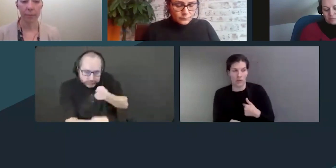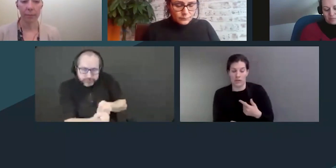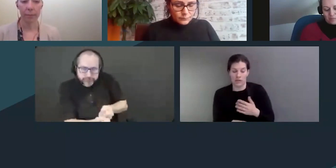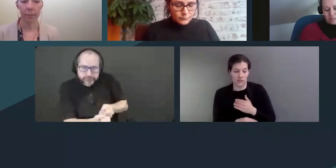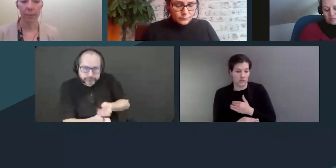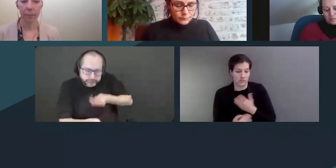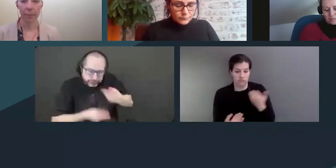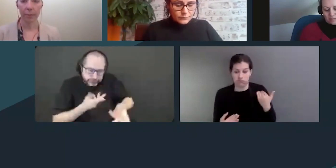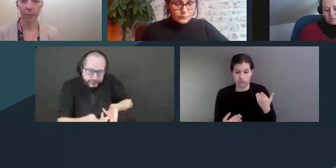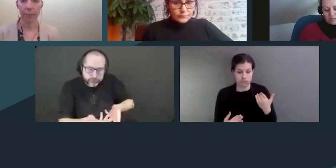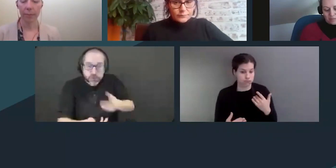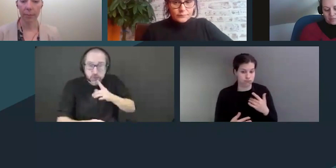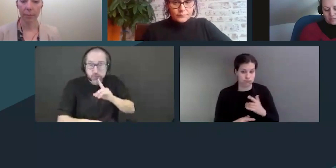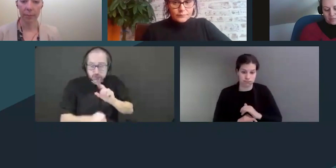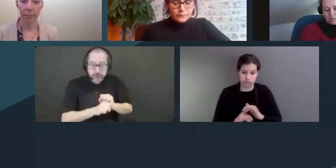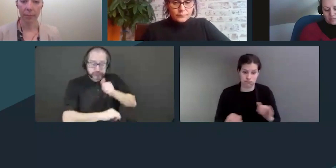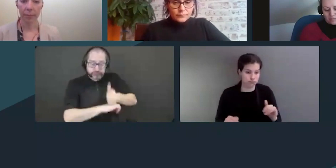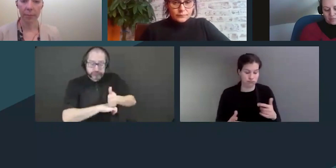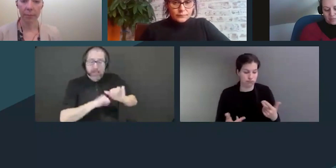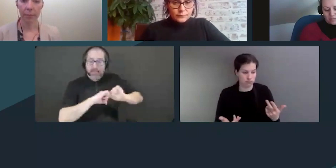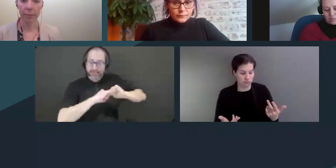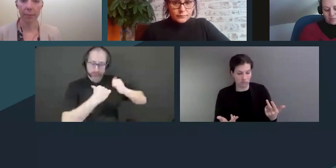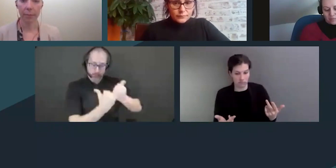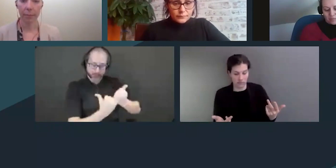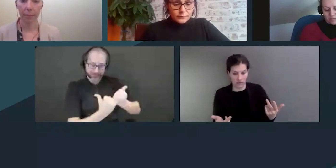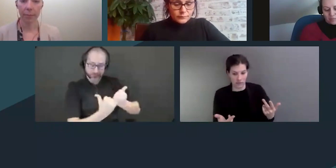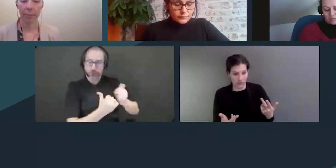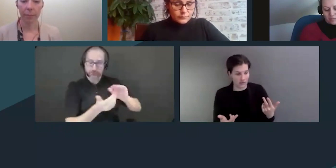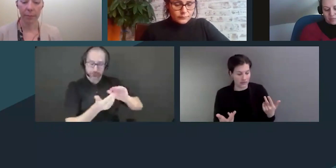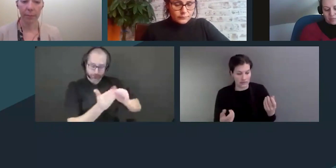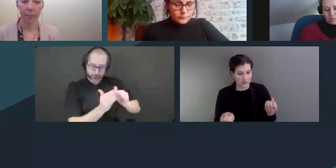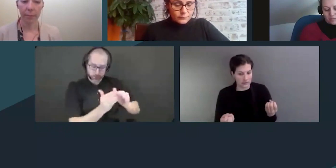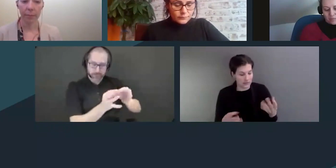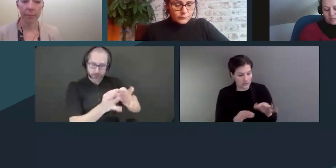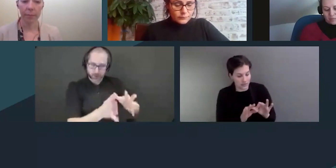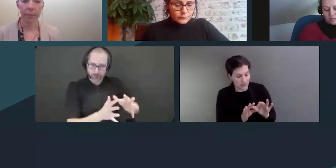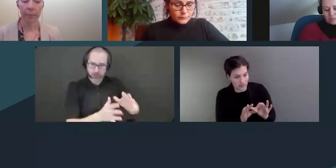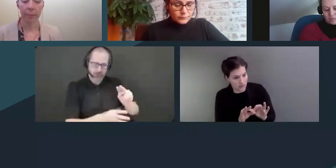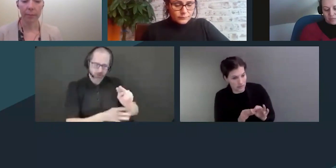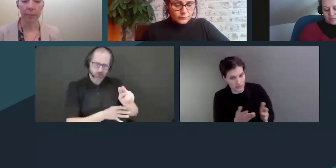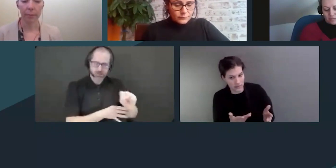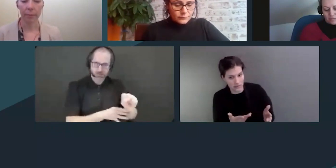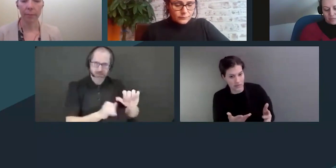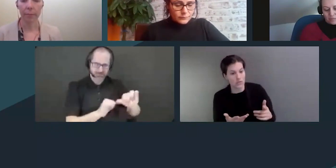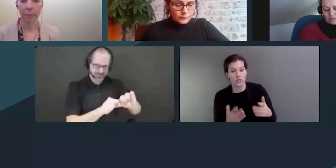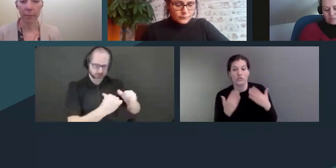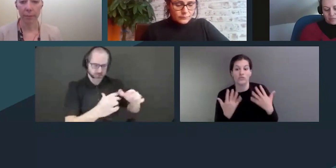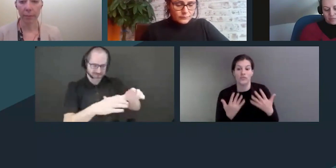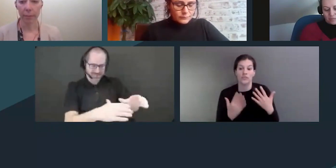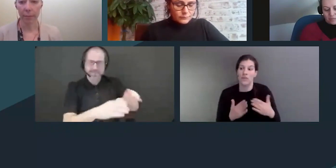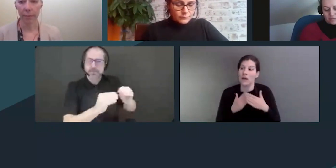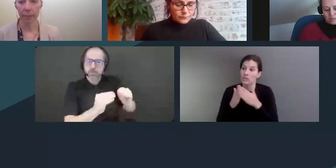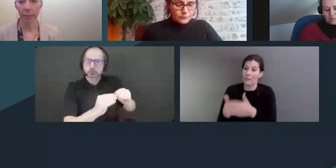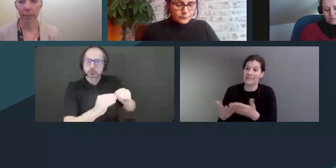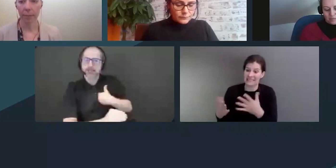interprètes communautaires de la Nouvelle-Écosse. C'est un organisme à base d'adhésion.